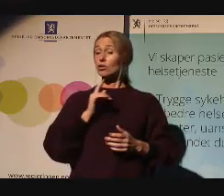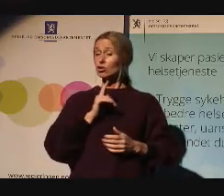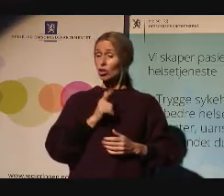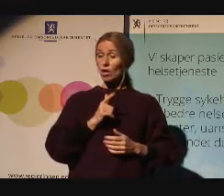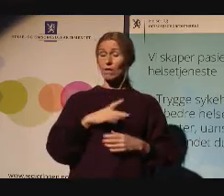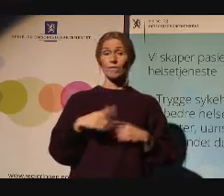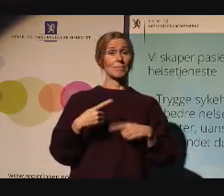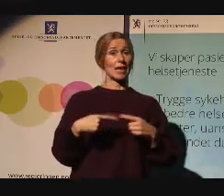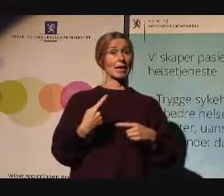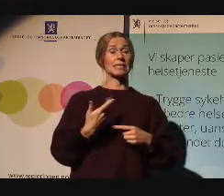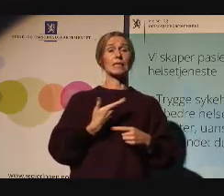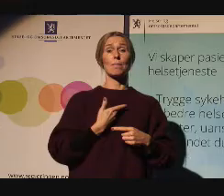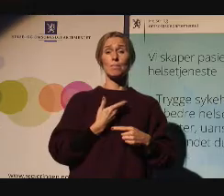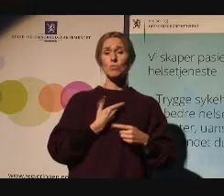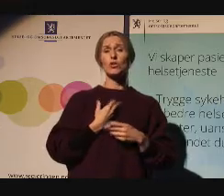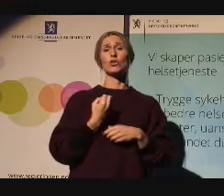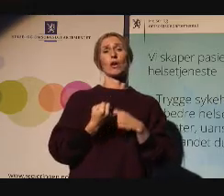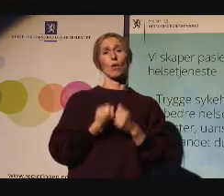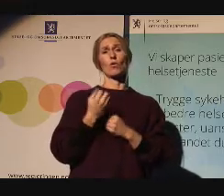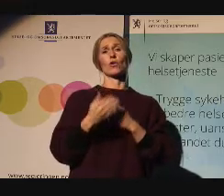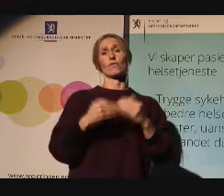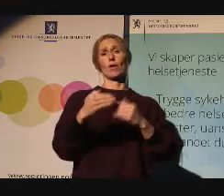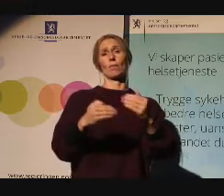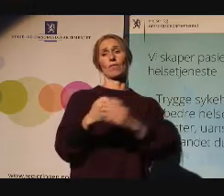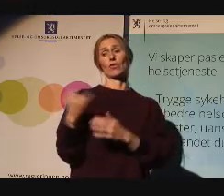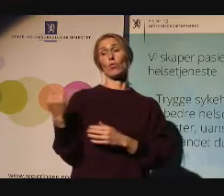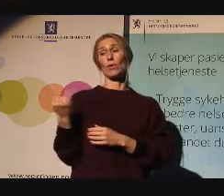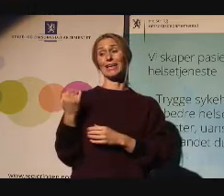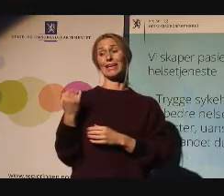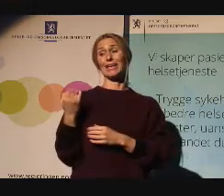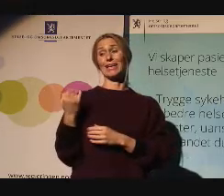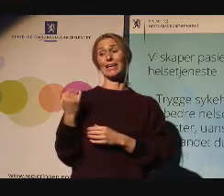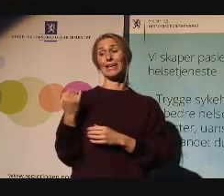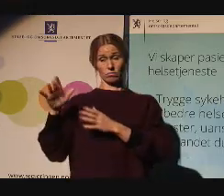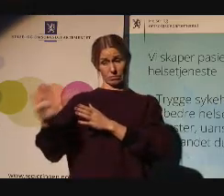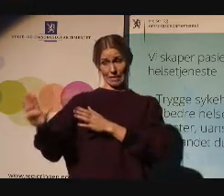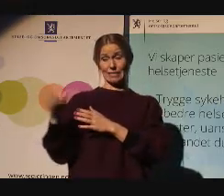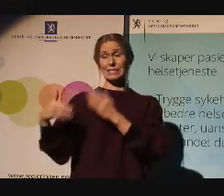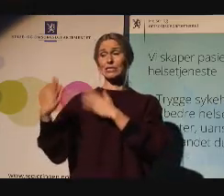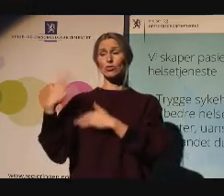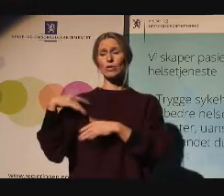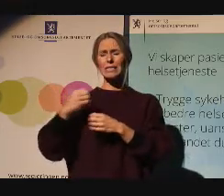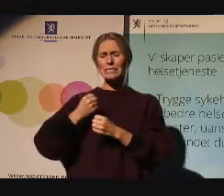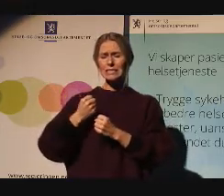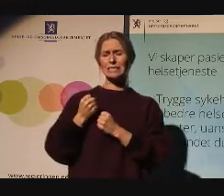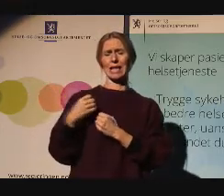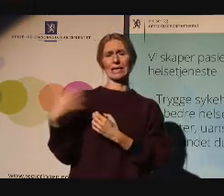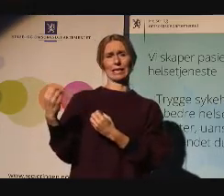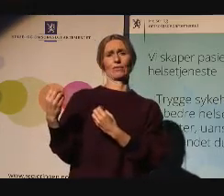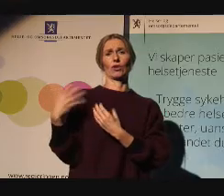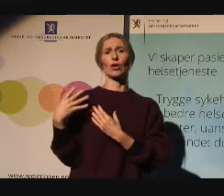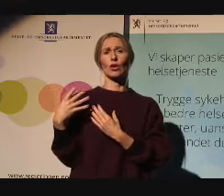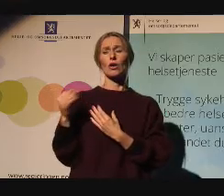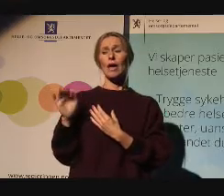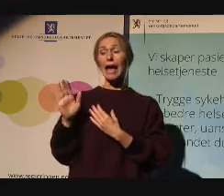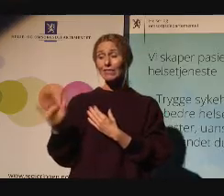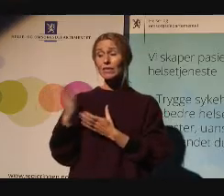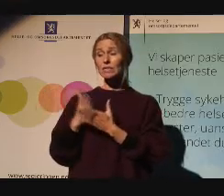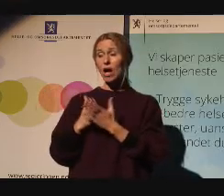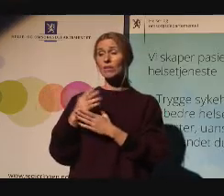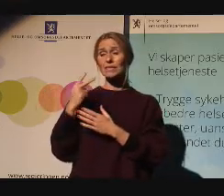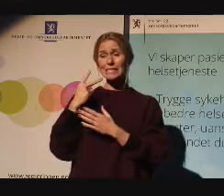å gå. Og Idas historie den har gjort sterkt inntrykk på meg. Det en sak som viser hvordan det kan gå